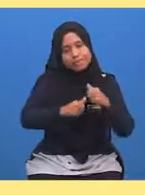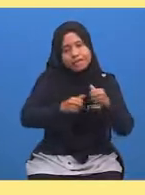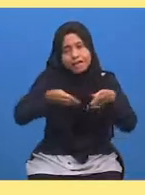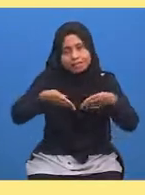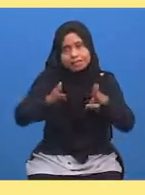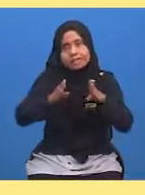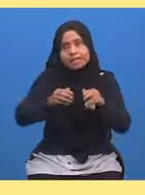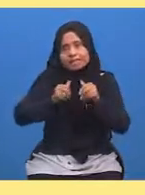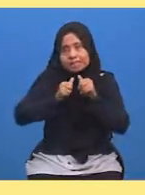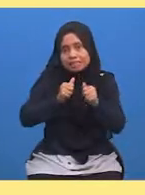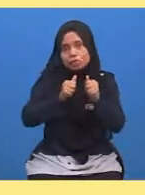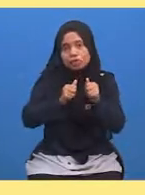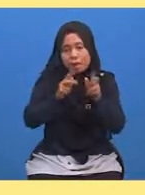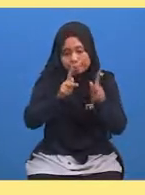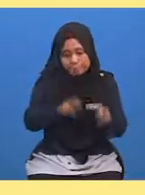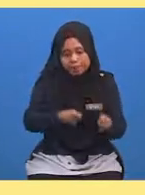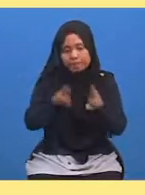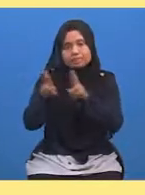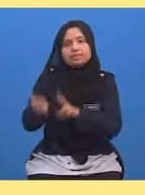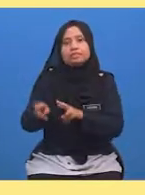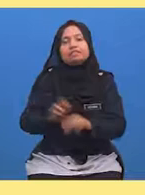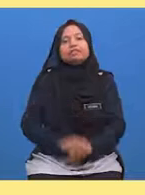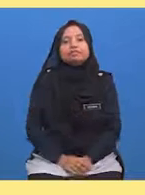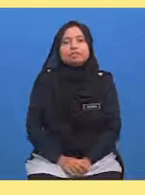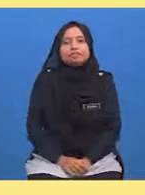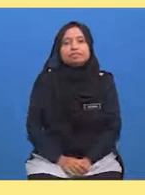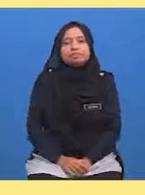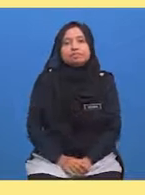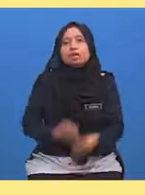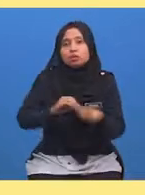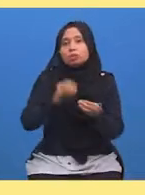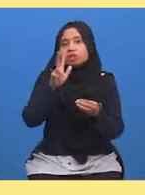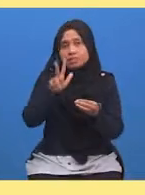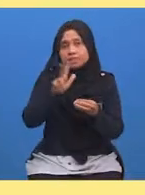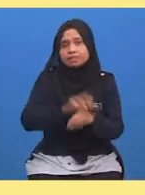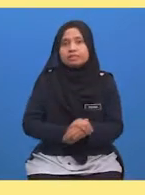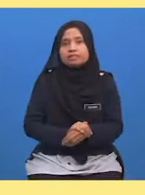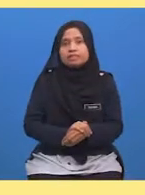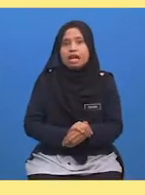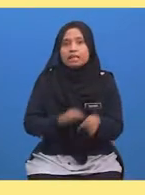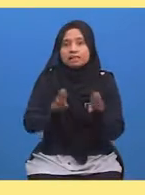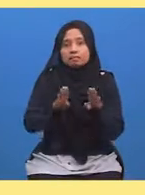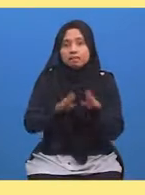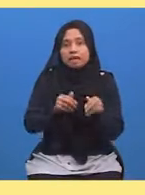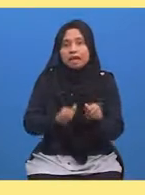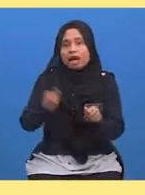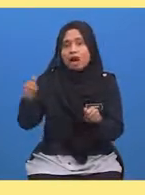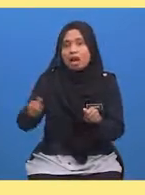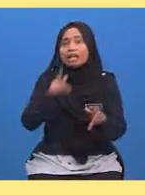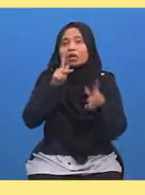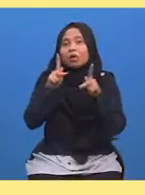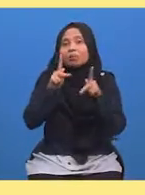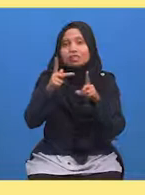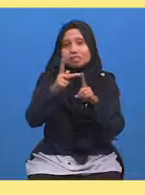dijalankan mengikut perancangan. Yang ketiga, sebagai alat komunikasi